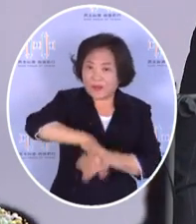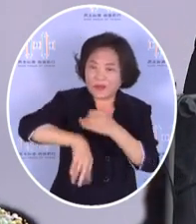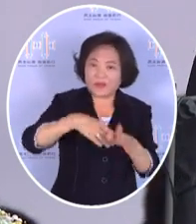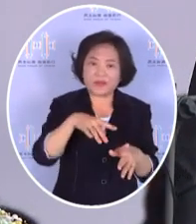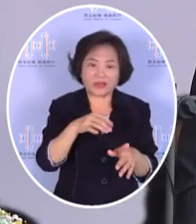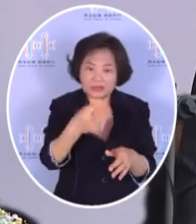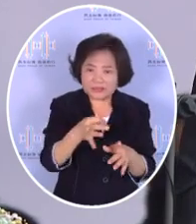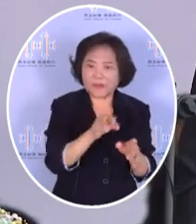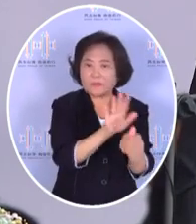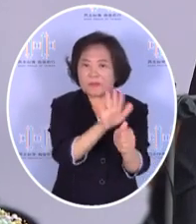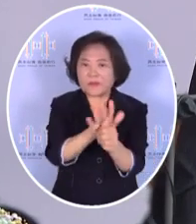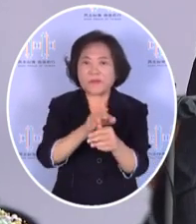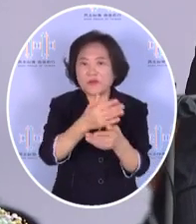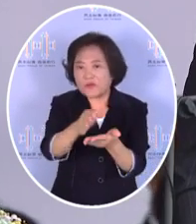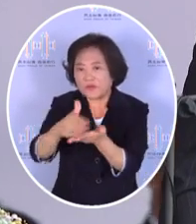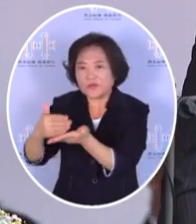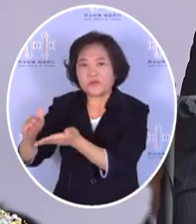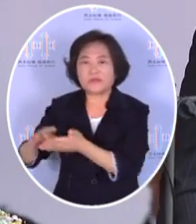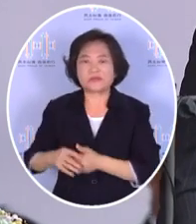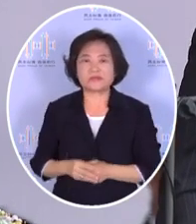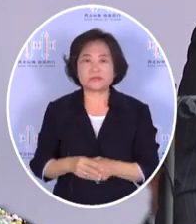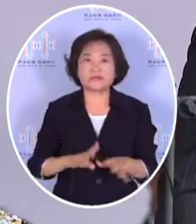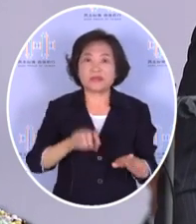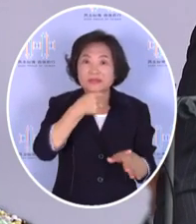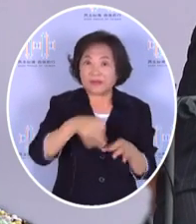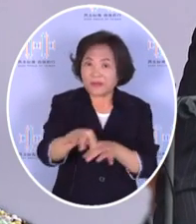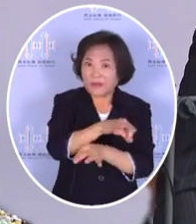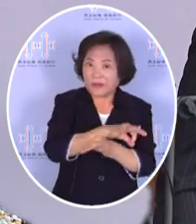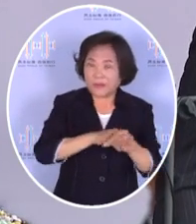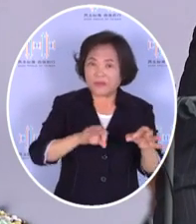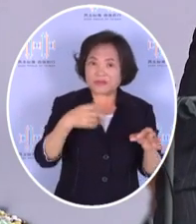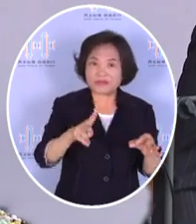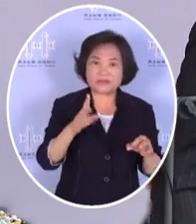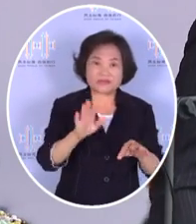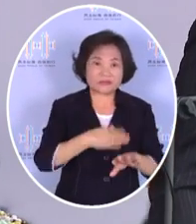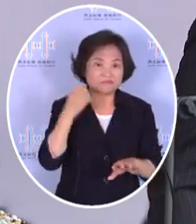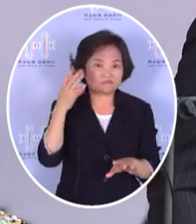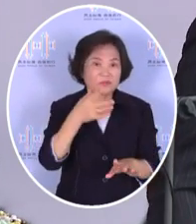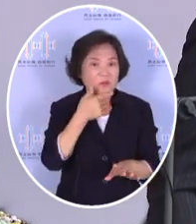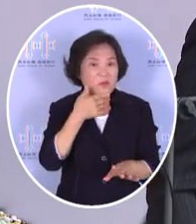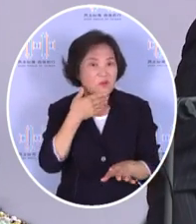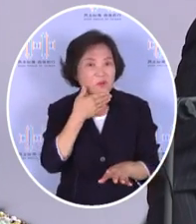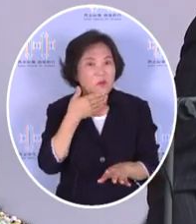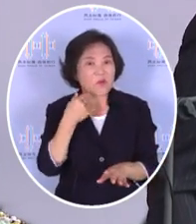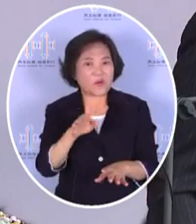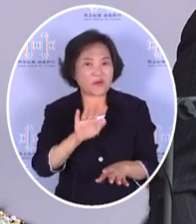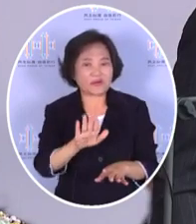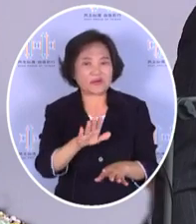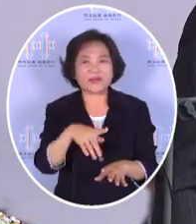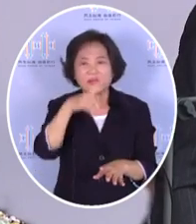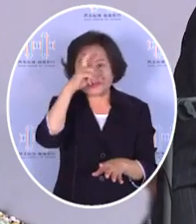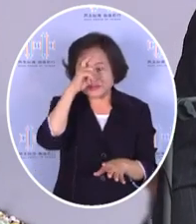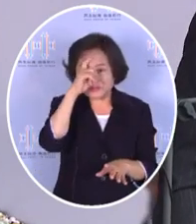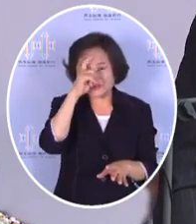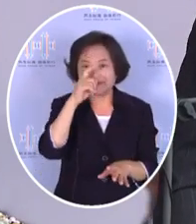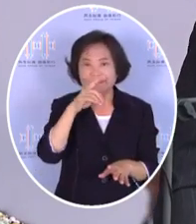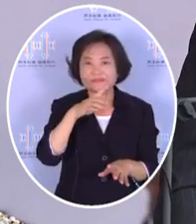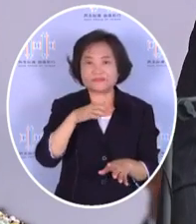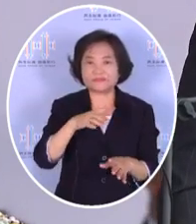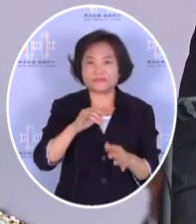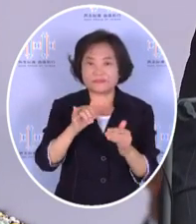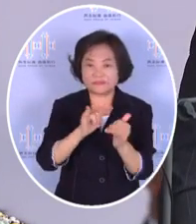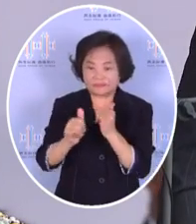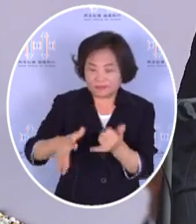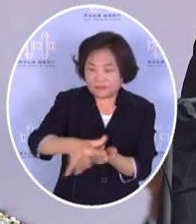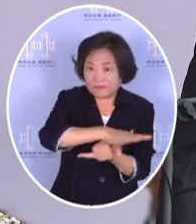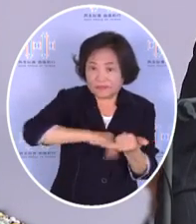效的利用，让台湾经济再起的红利可以让全国的人